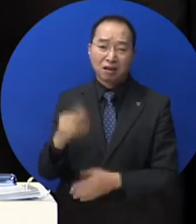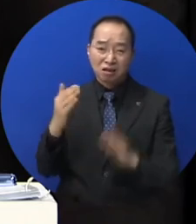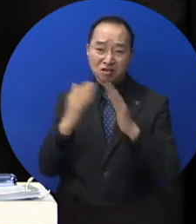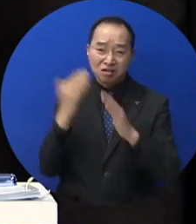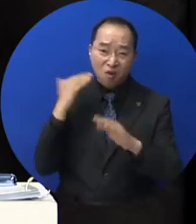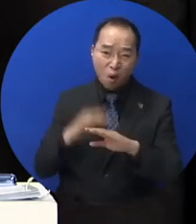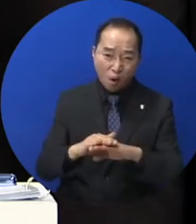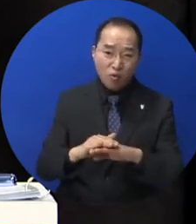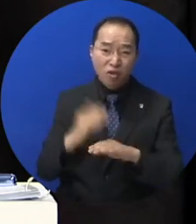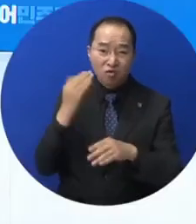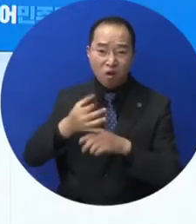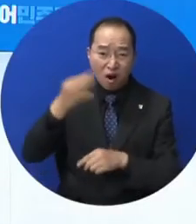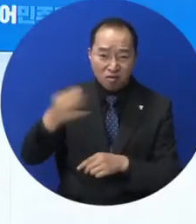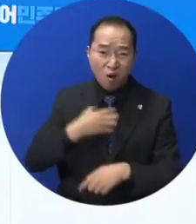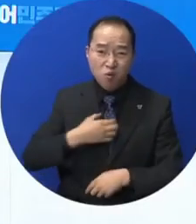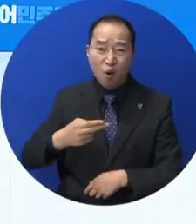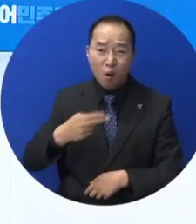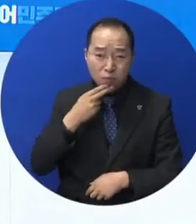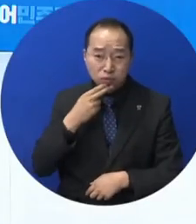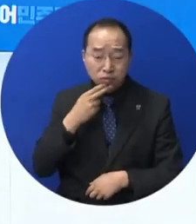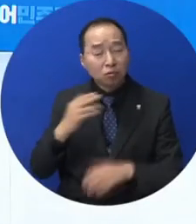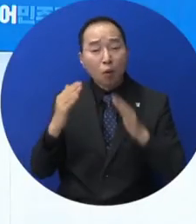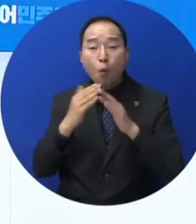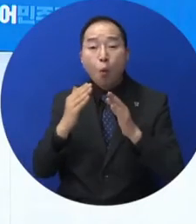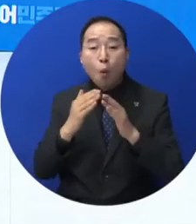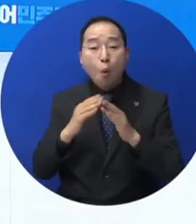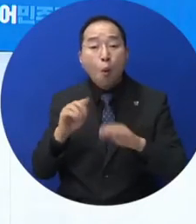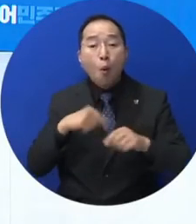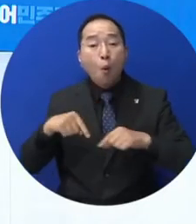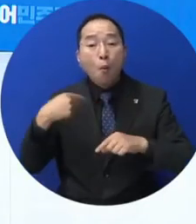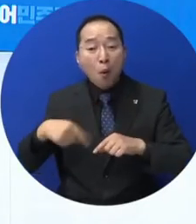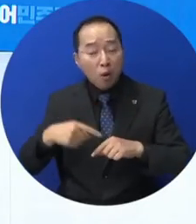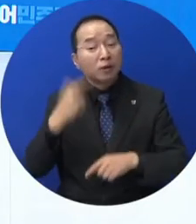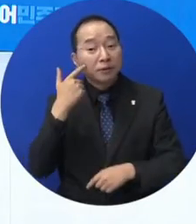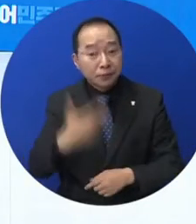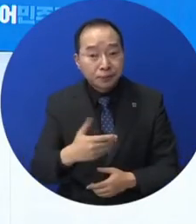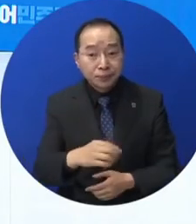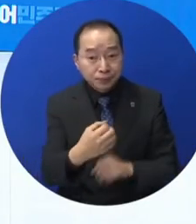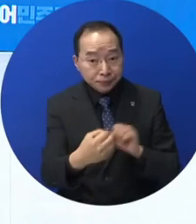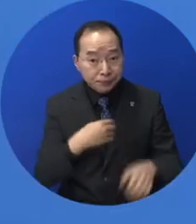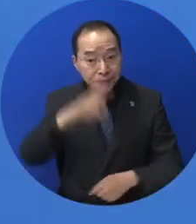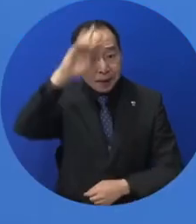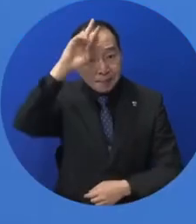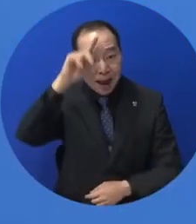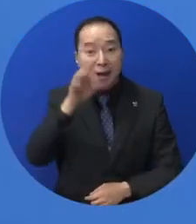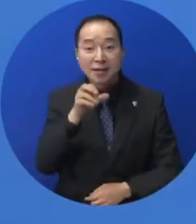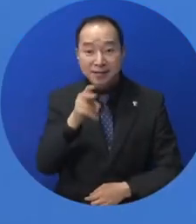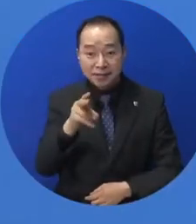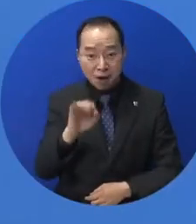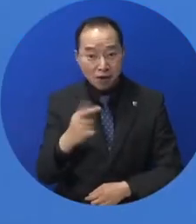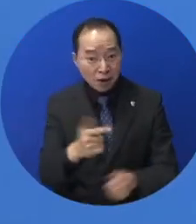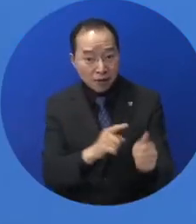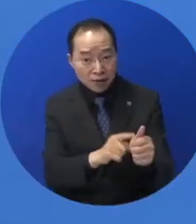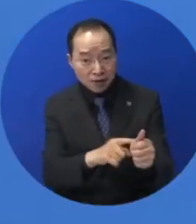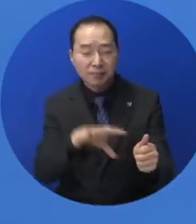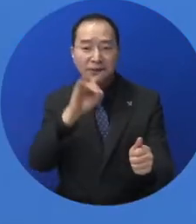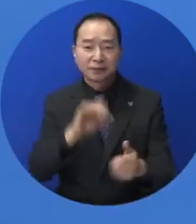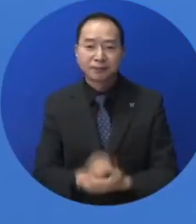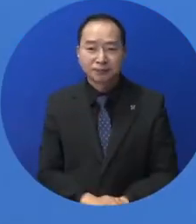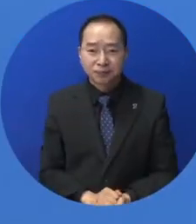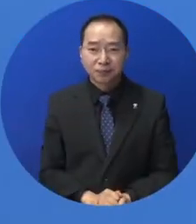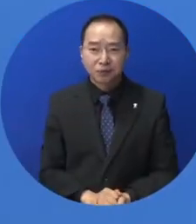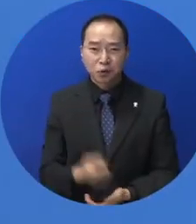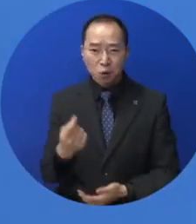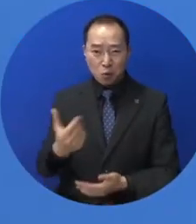정책에 대해서 말씀해달라는 질문이었습니다. 박영선 후보부터 답변해 주시겠습니까? 네. 조금 전 그 제